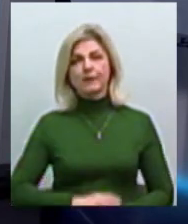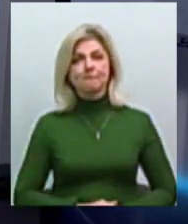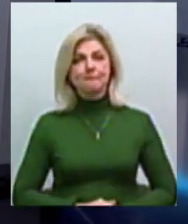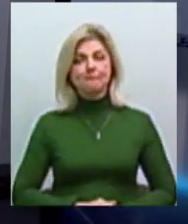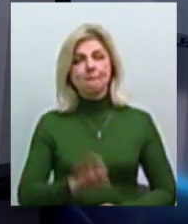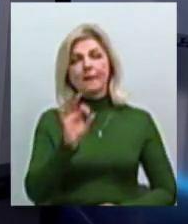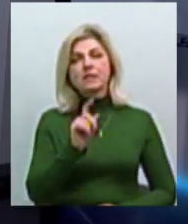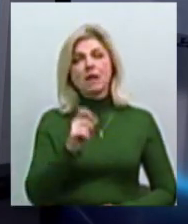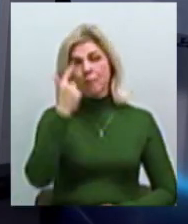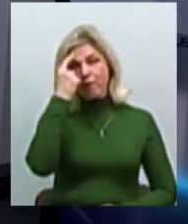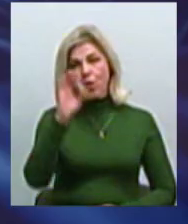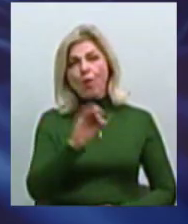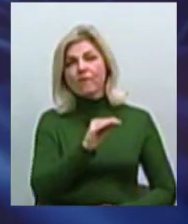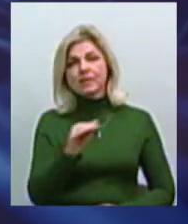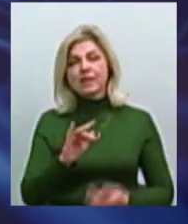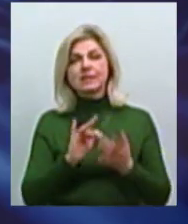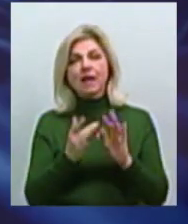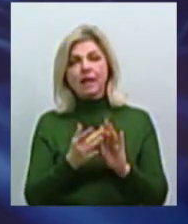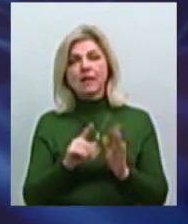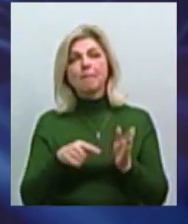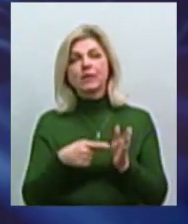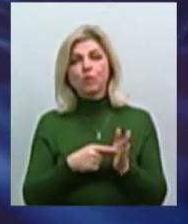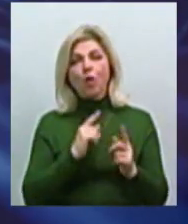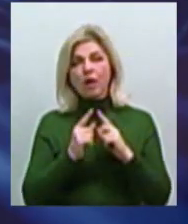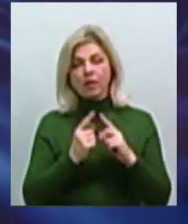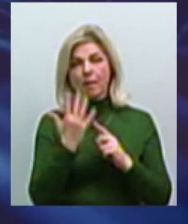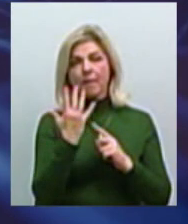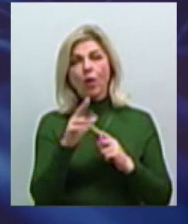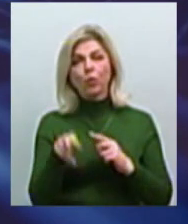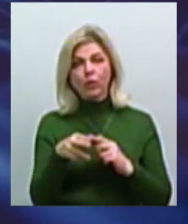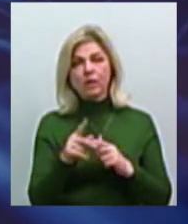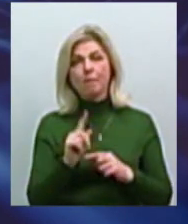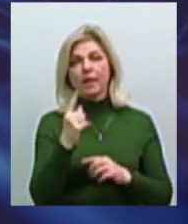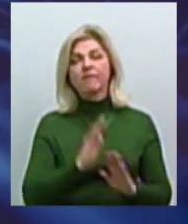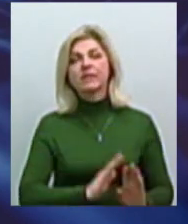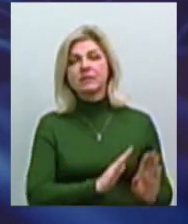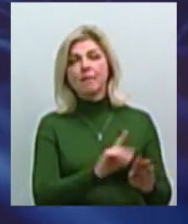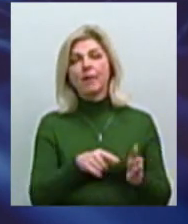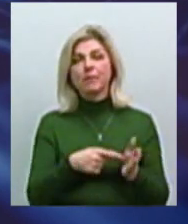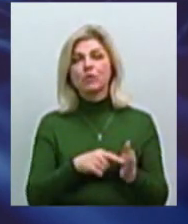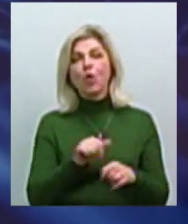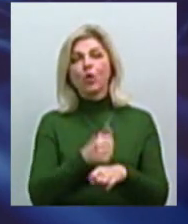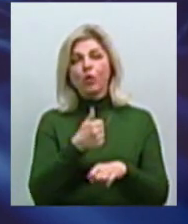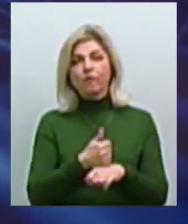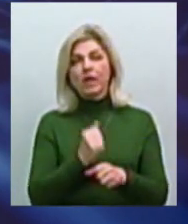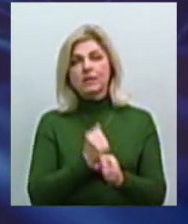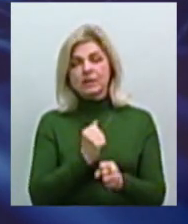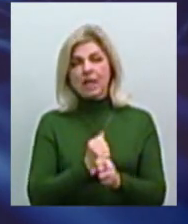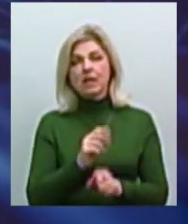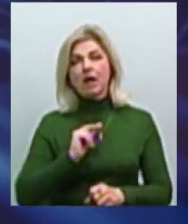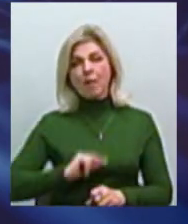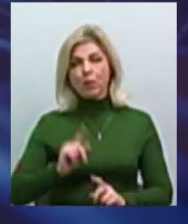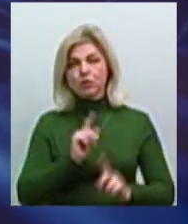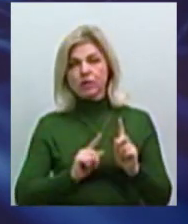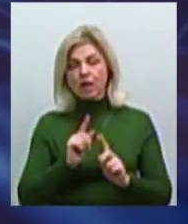повідомленням офіційного сайту Миколаївської міської ради, 5 грудня перший заступник міського голови Володимир Криленко провів робочу нараду